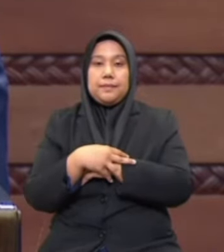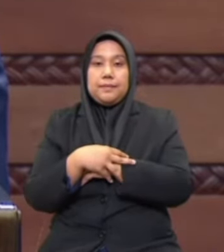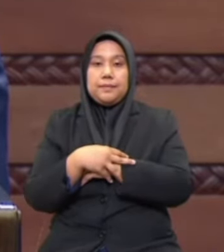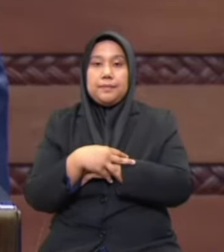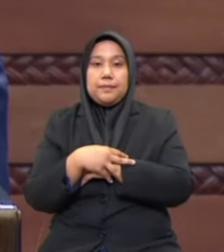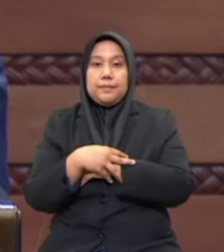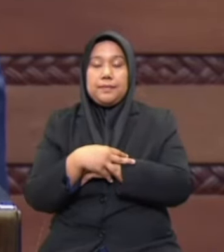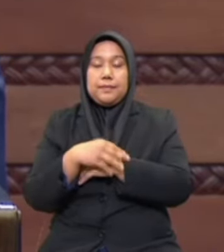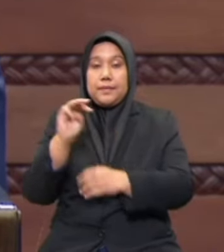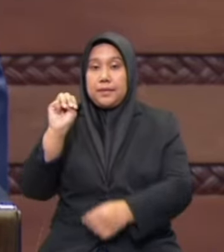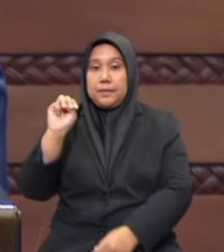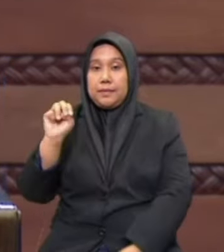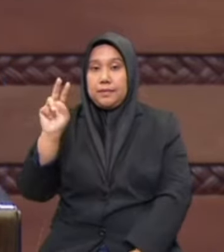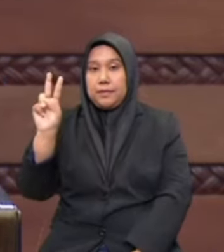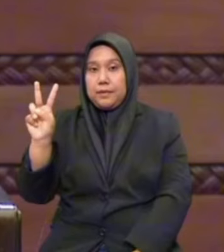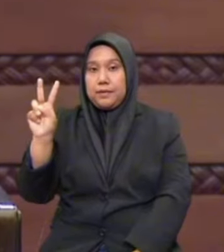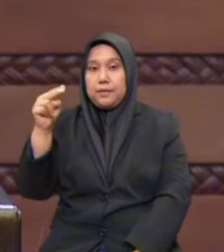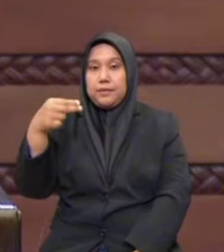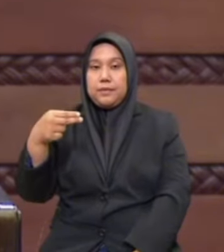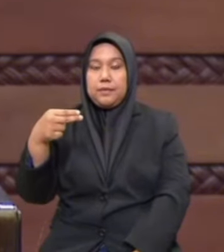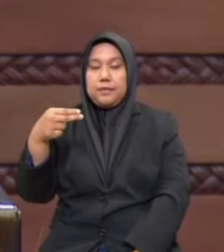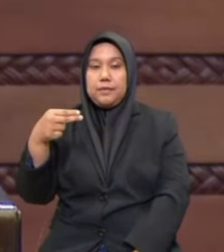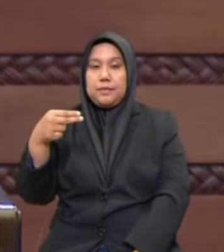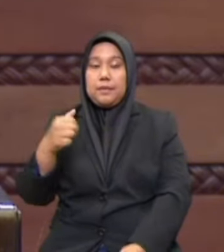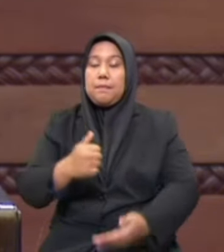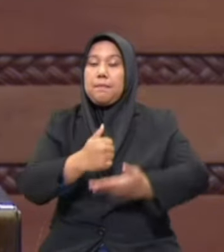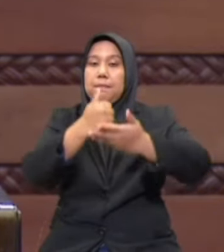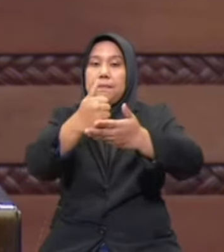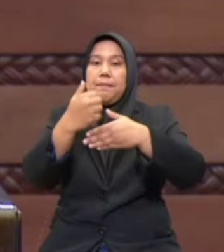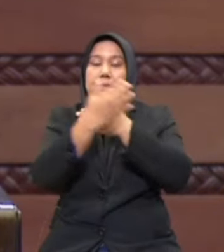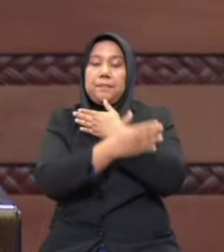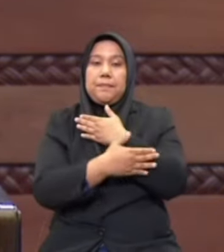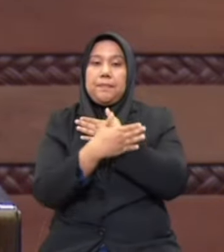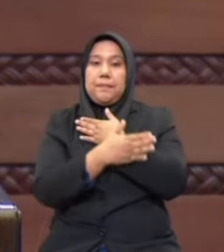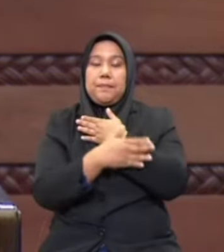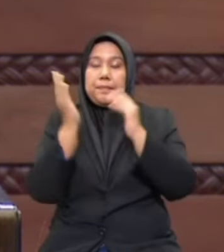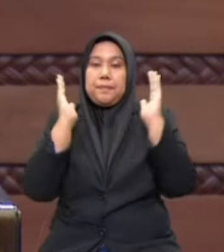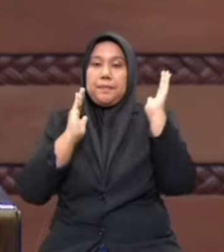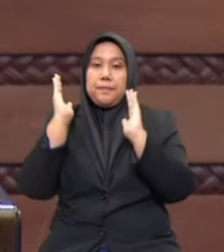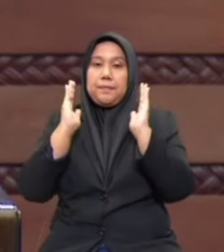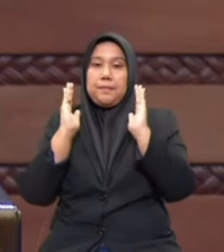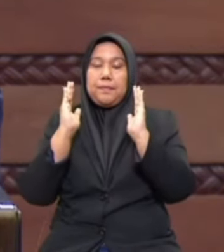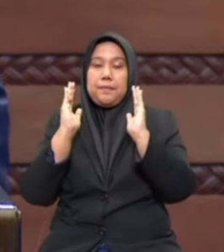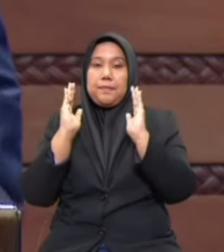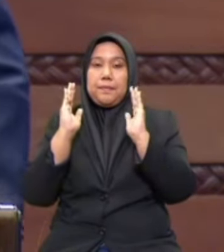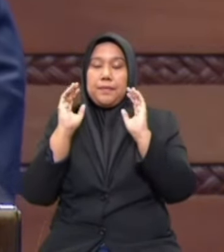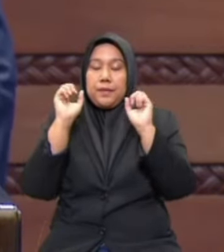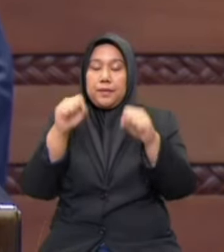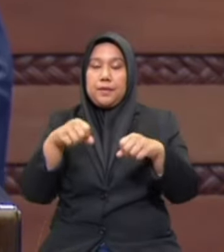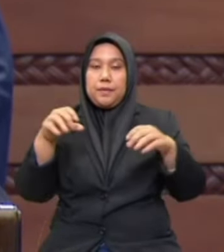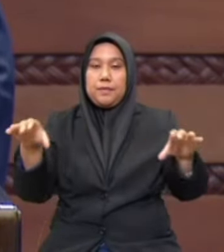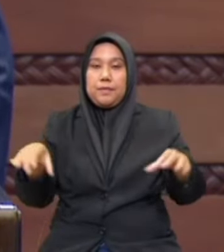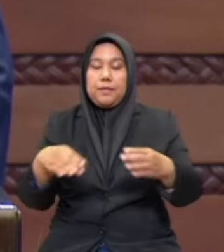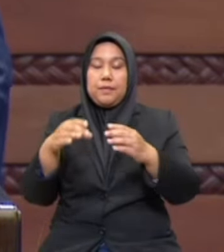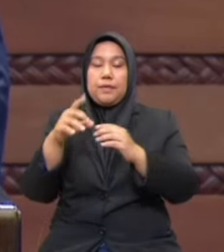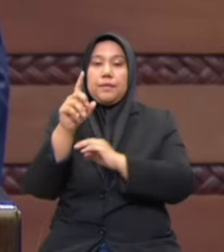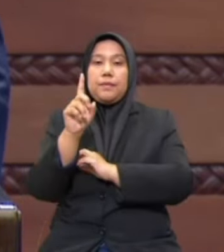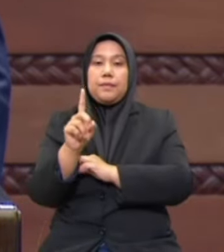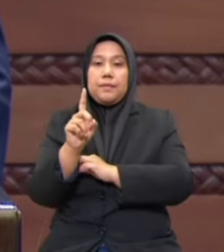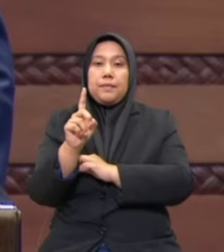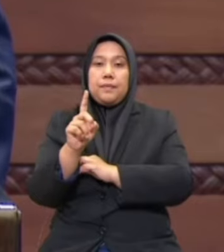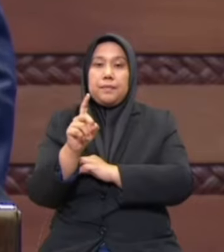ini memanglah membantu negara boleh buat satu apa tu